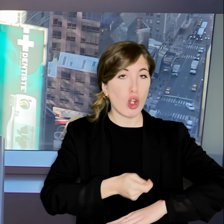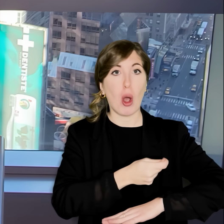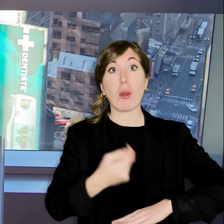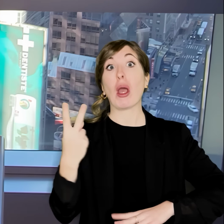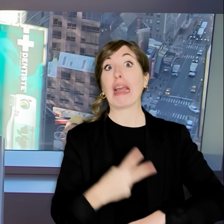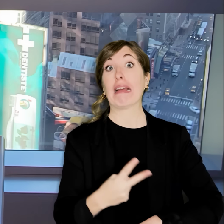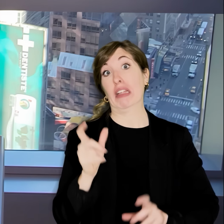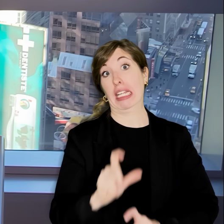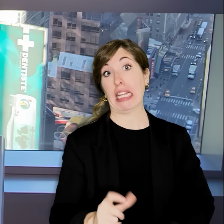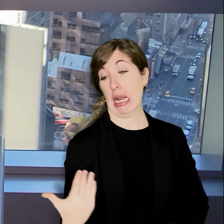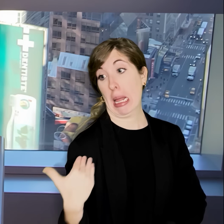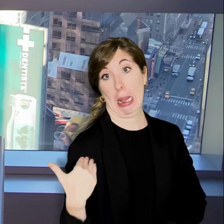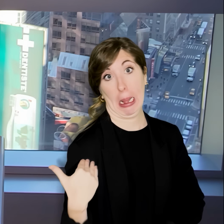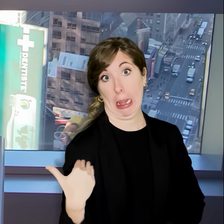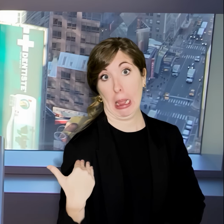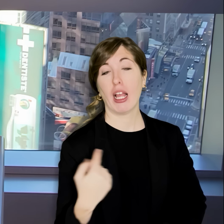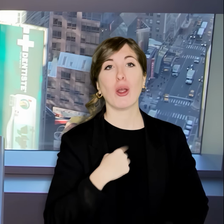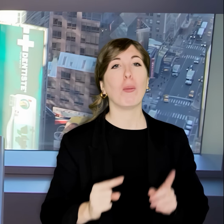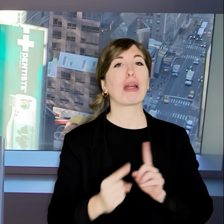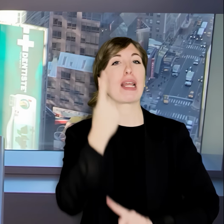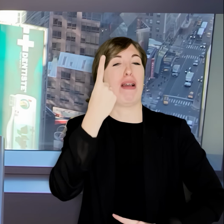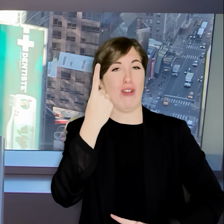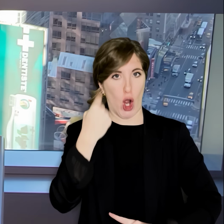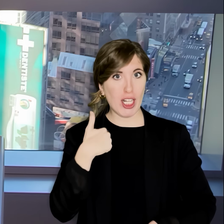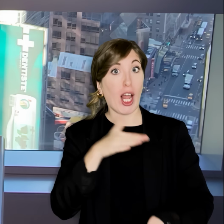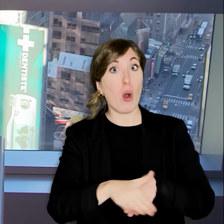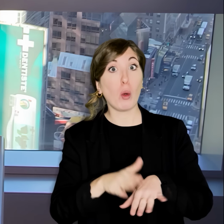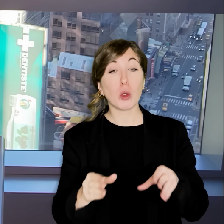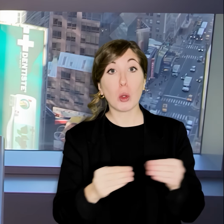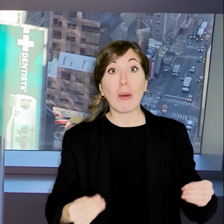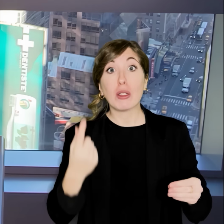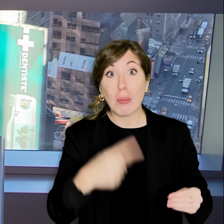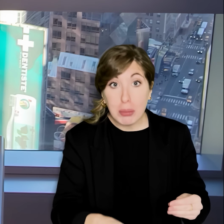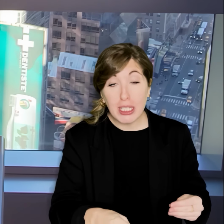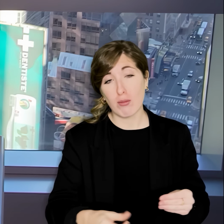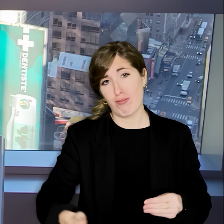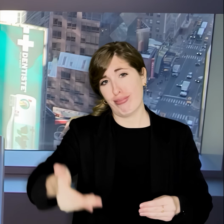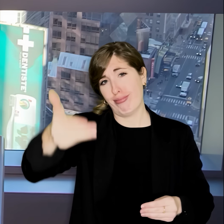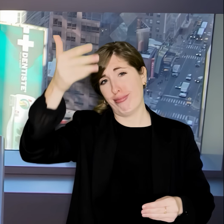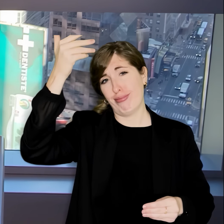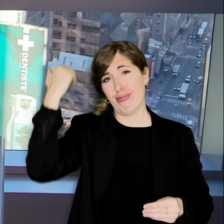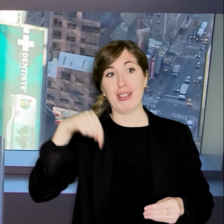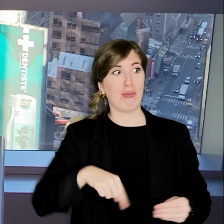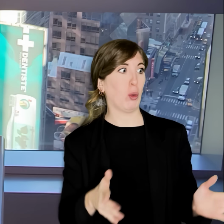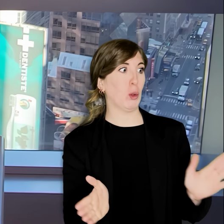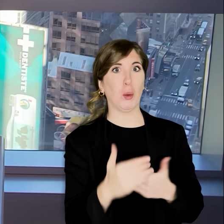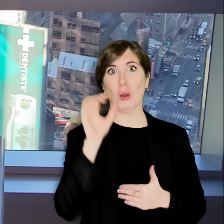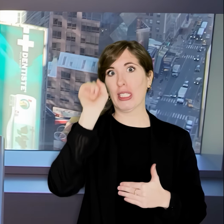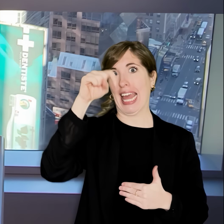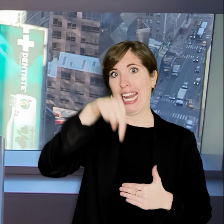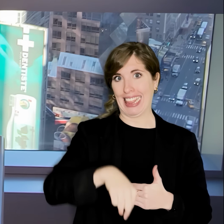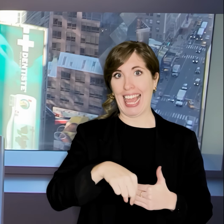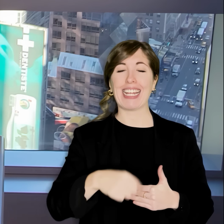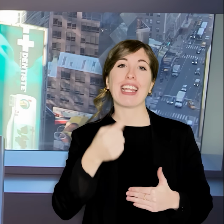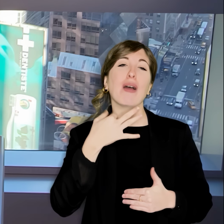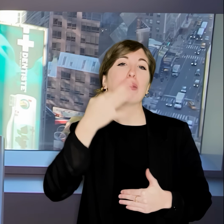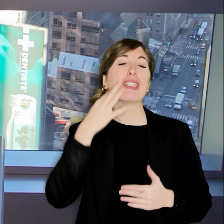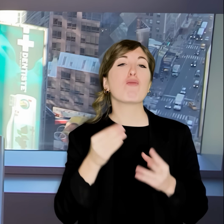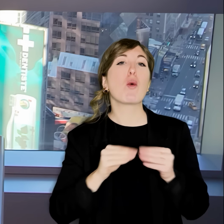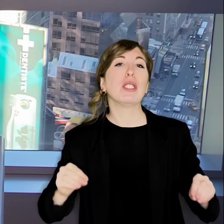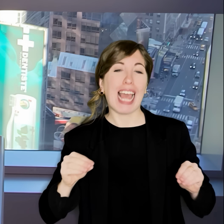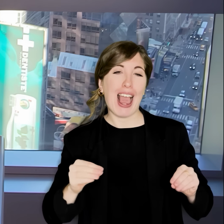dermatoscopio che guardarlo adesso fato una specie di piccolo museo Se mi si passa un termine nello studio White e li ho